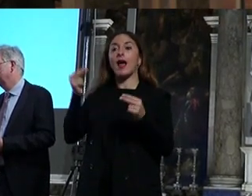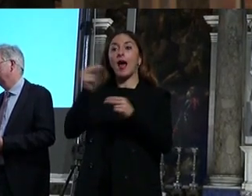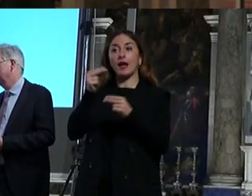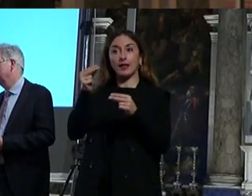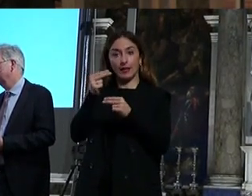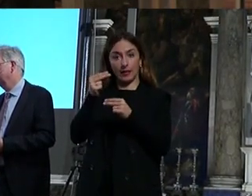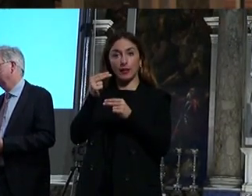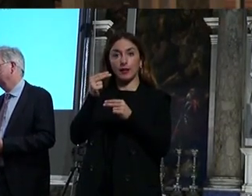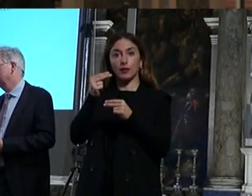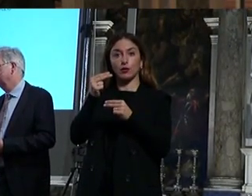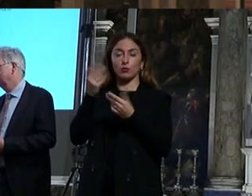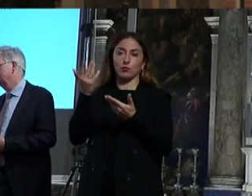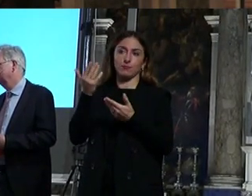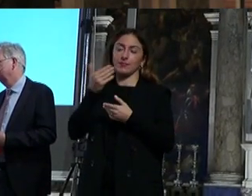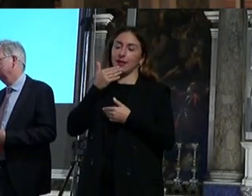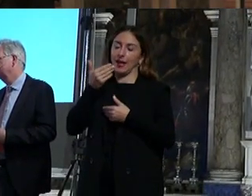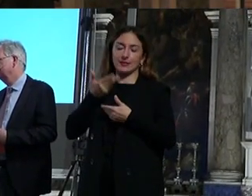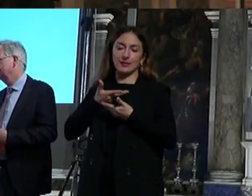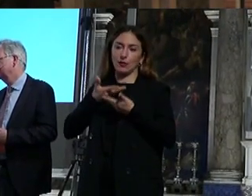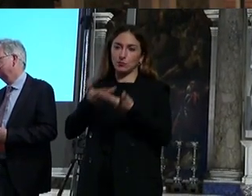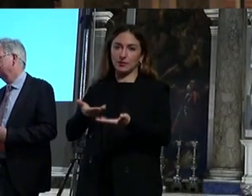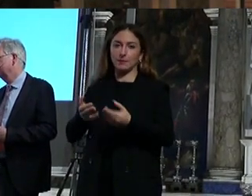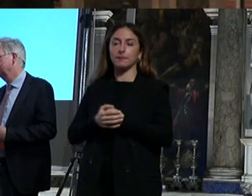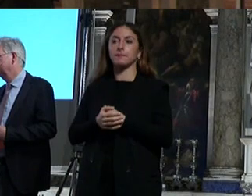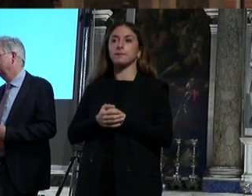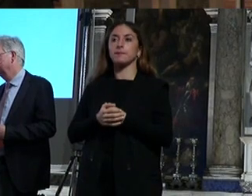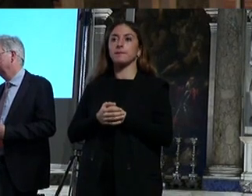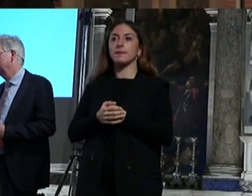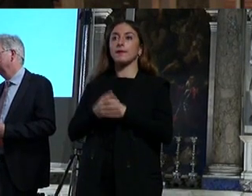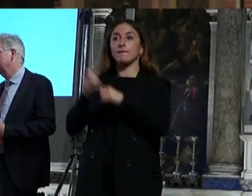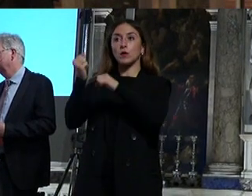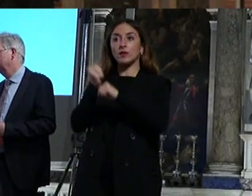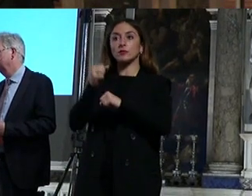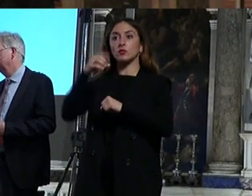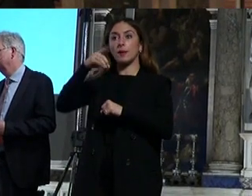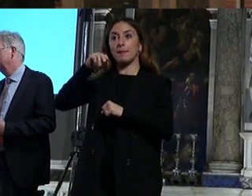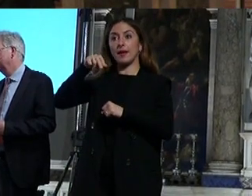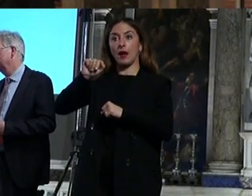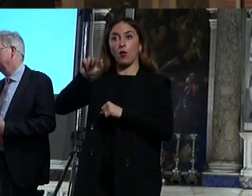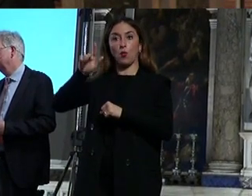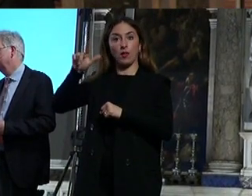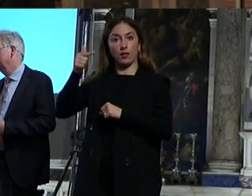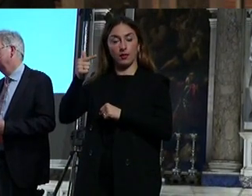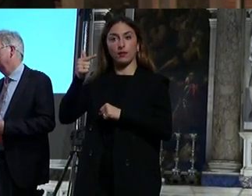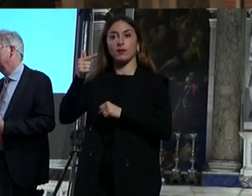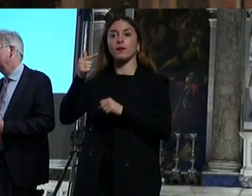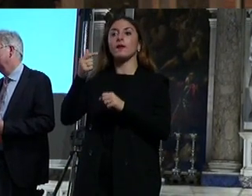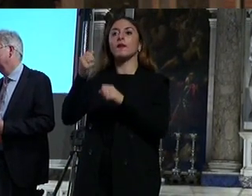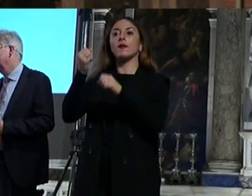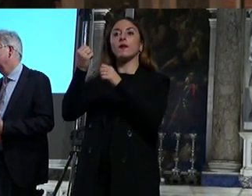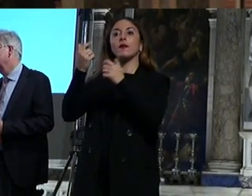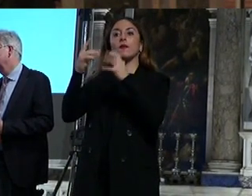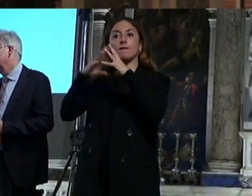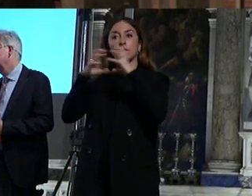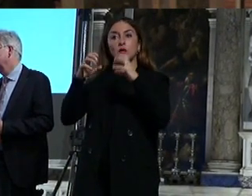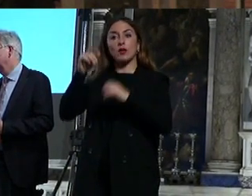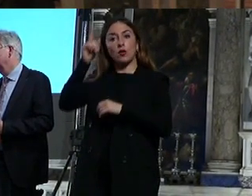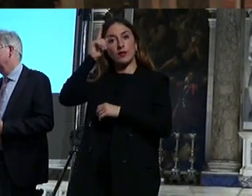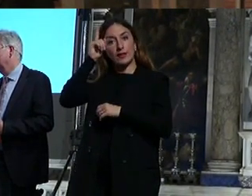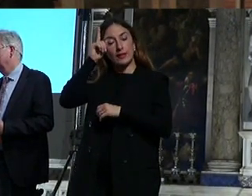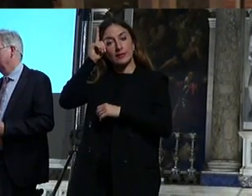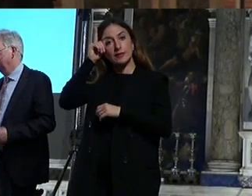della cortese ospitalità. La Fondazione Pinault, il Fondaco dei Tedeschi, la Fondazione